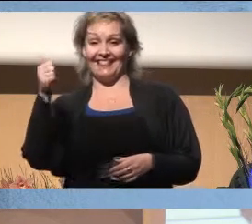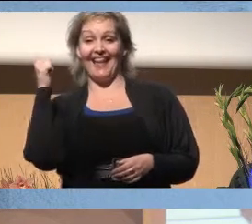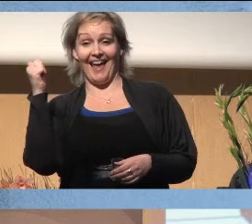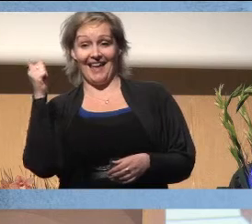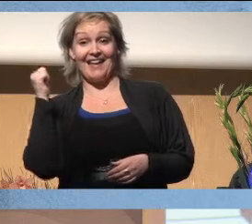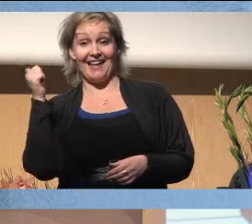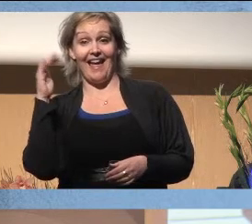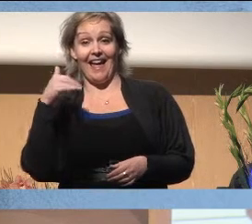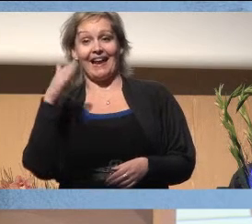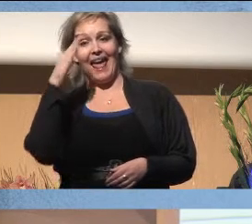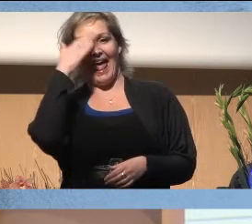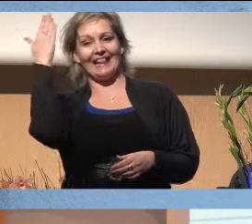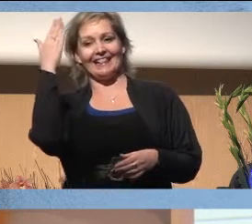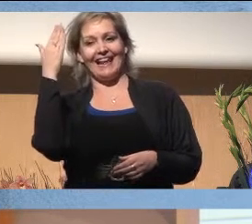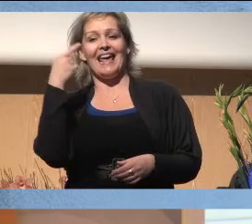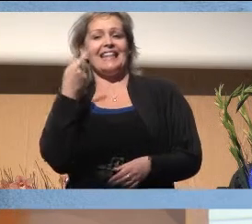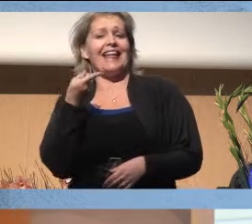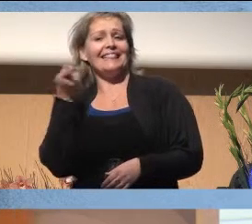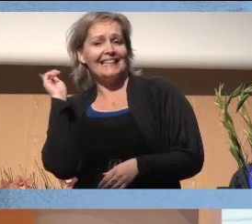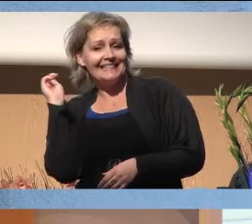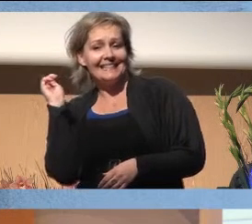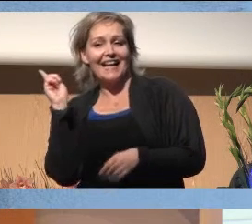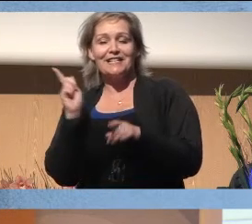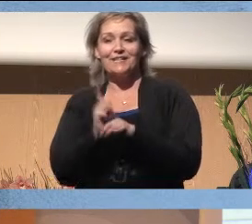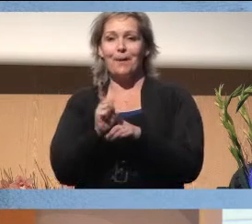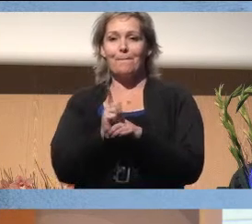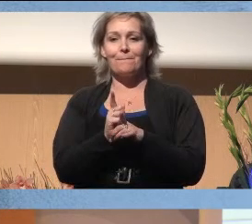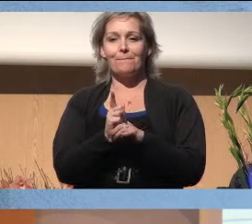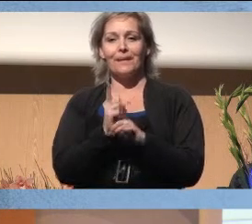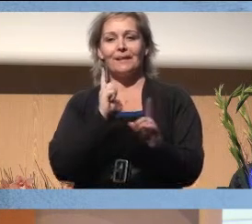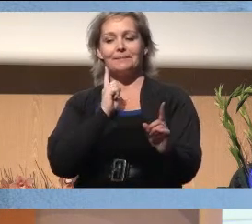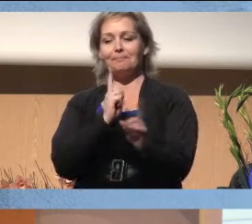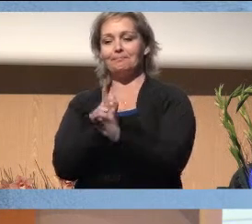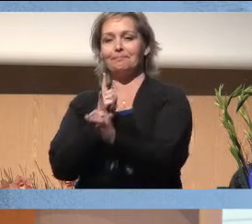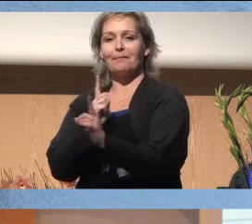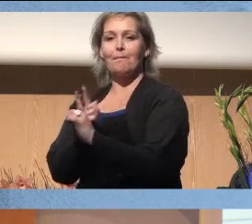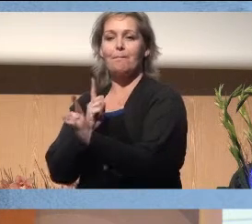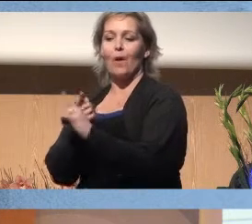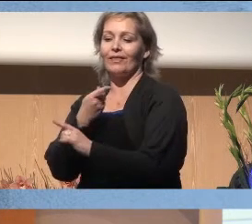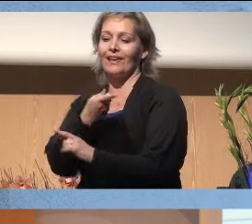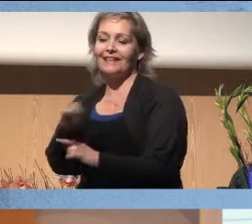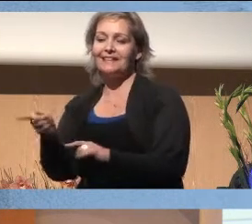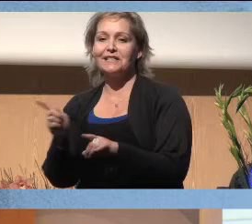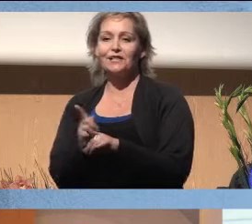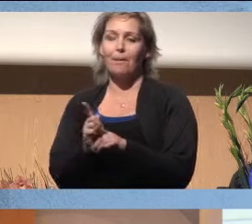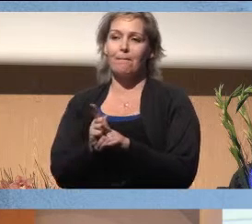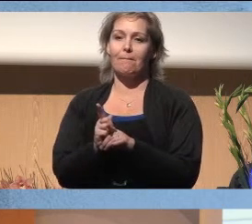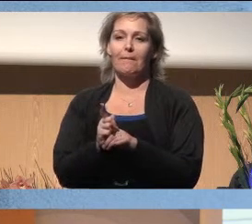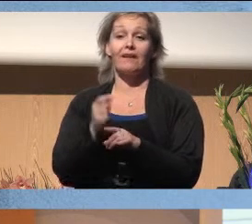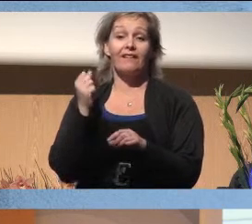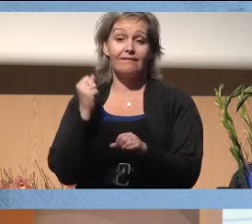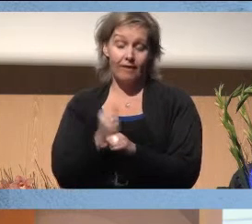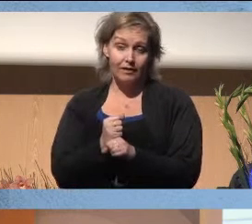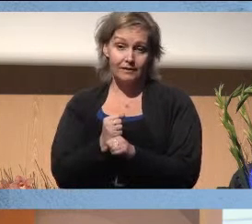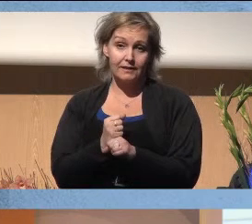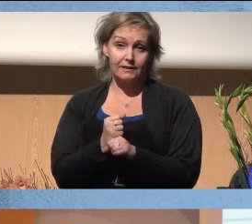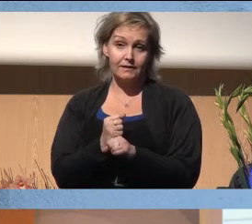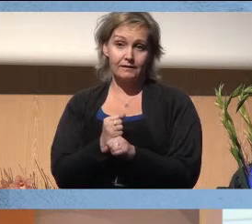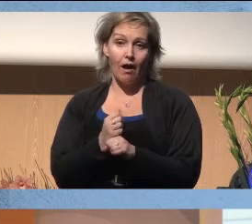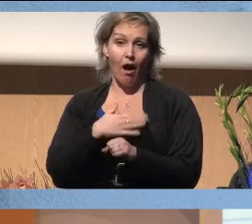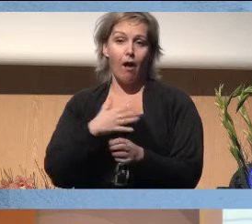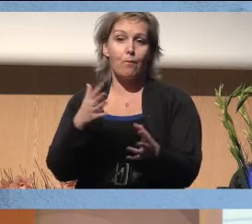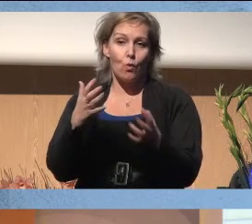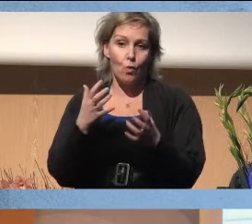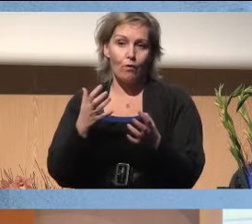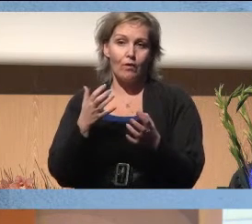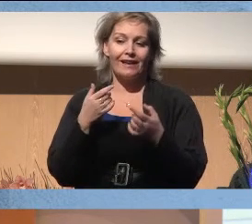er heltene. Det er disse som møter de som faktisk en har behov for i